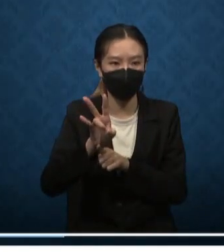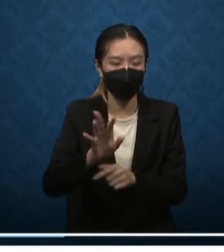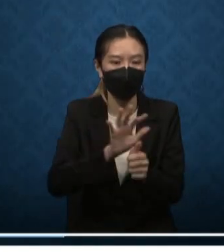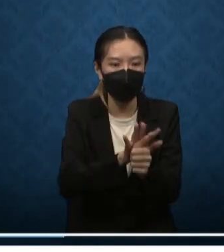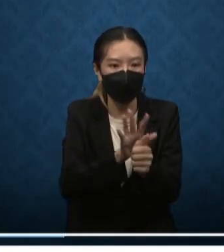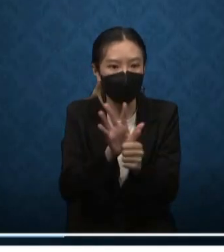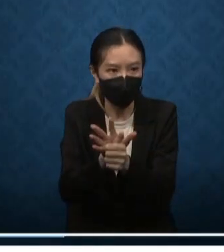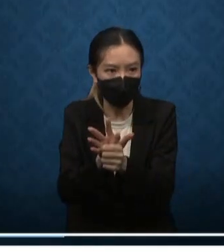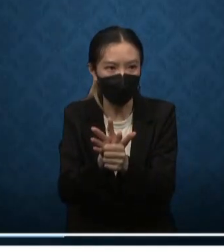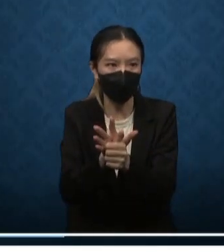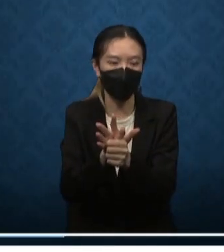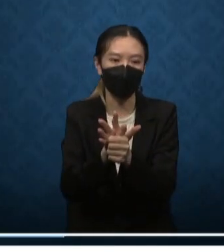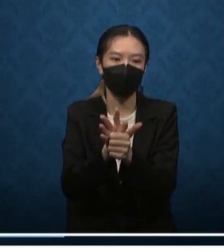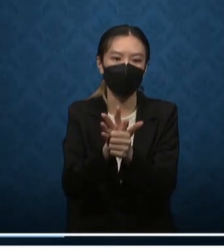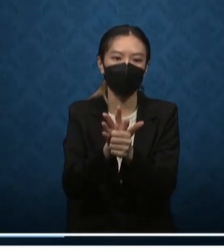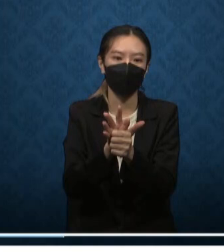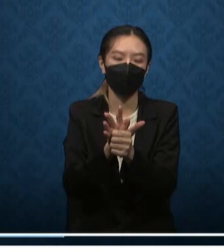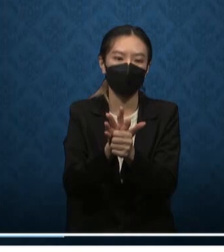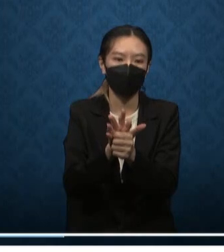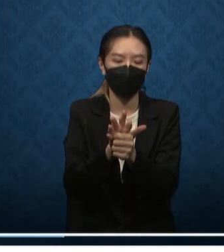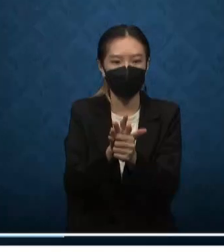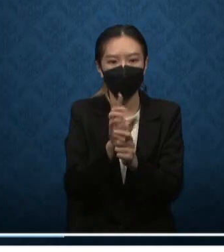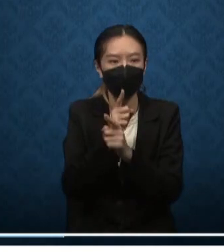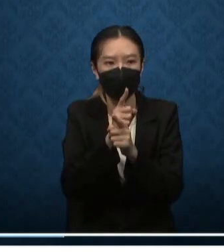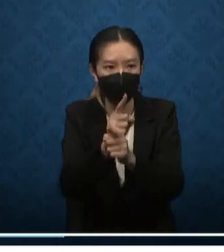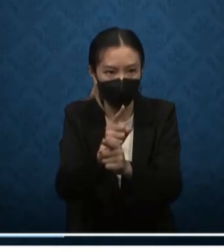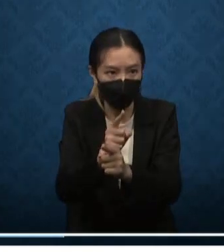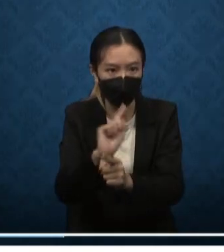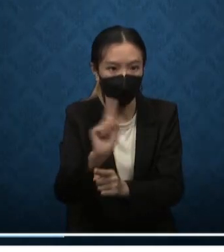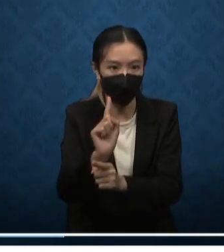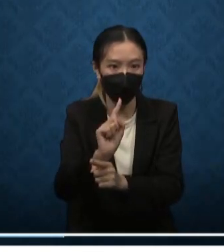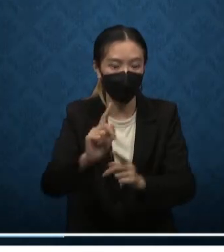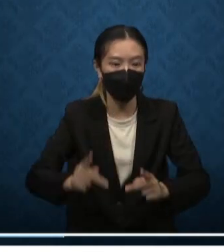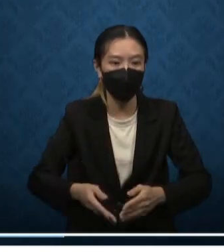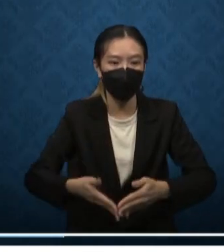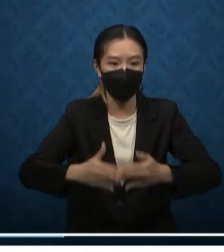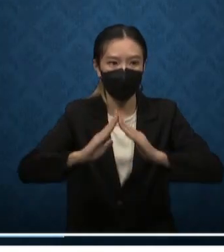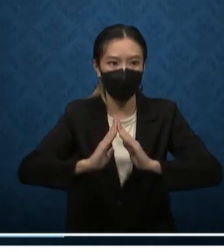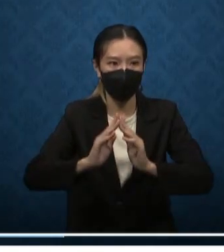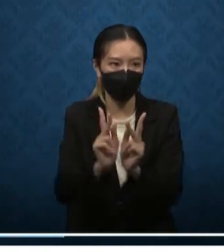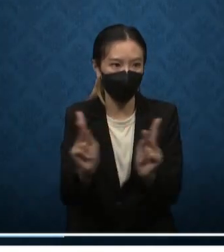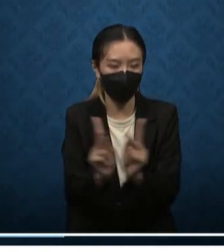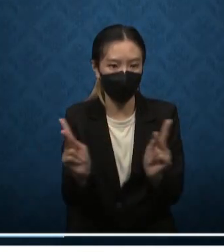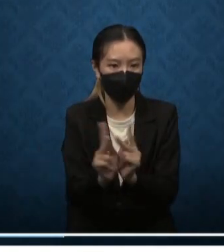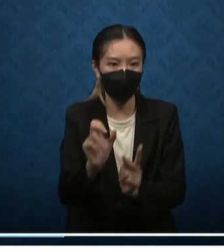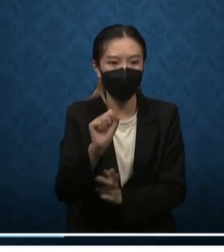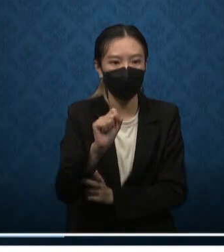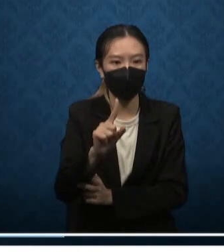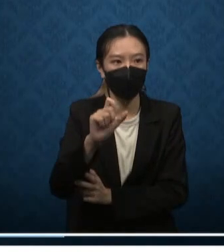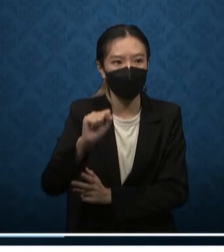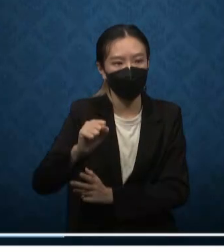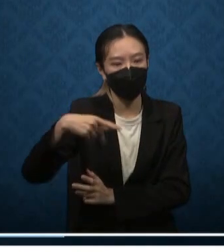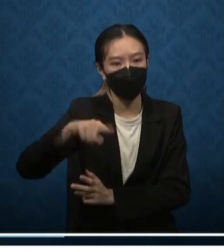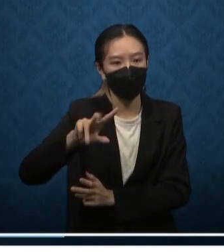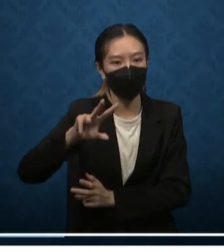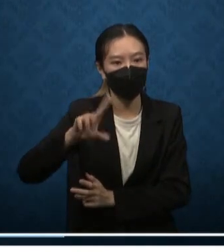ติดตามแล้วก็เร่งรัดเรื่องของการแต่งตั้งคณะกรรมการส.สปชตามระเบียบสำนักงานคณะกรรมการการเลือกตั้งว่า